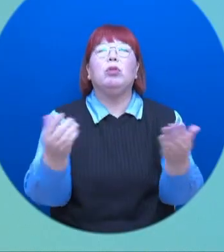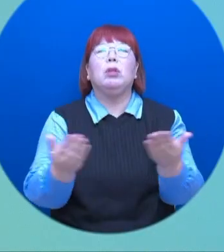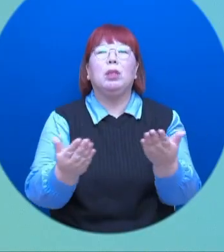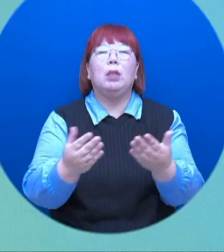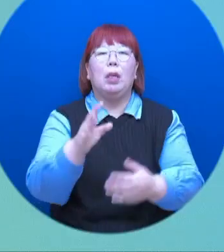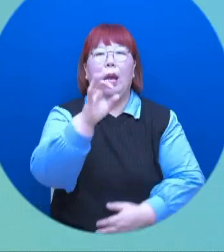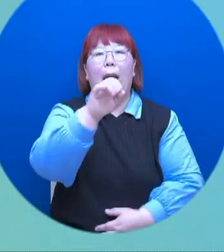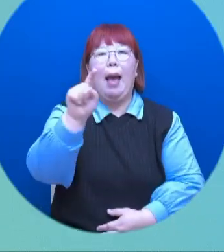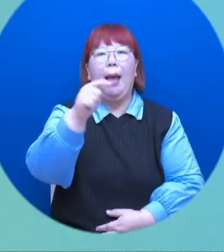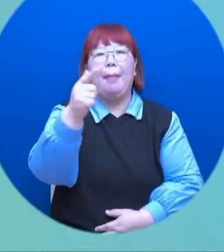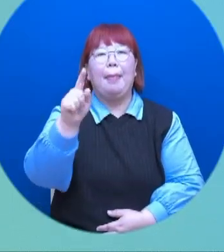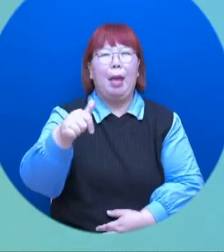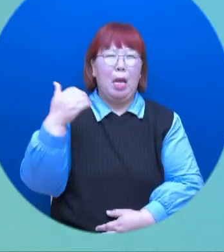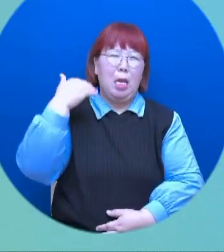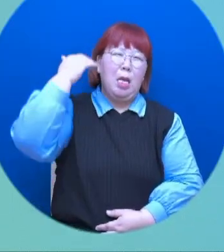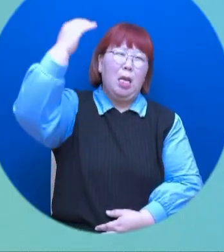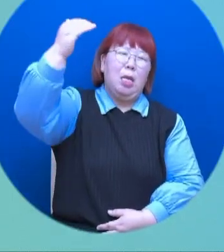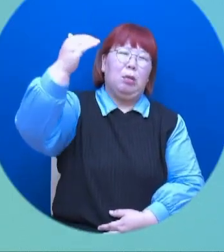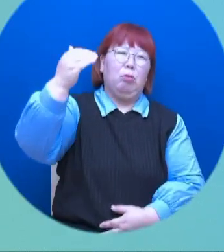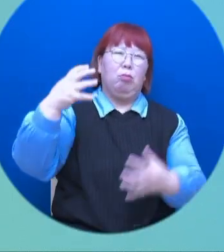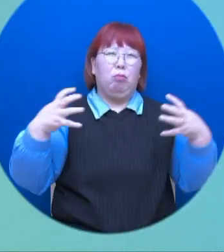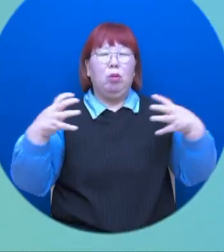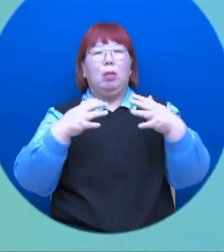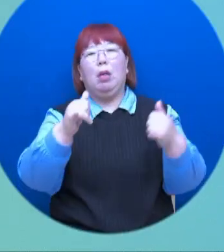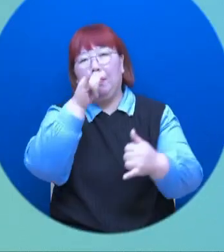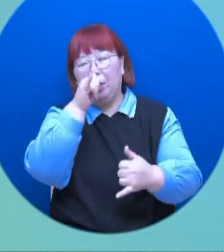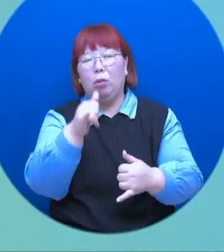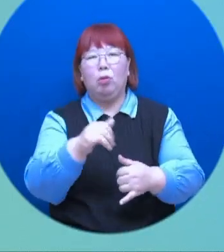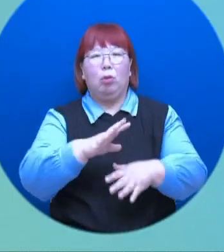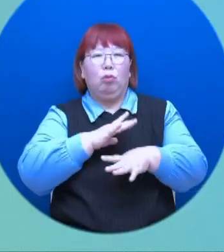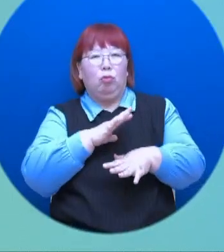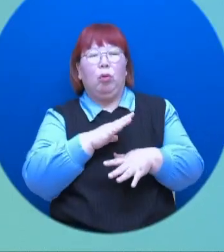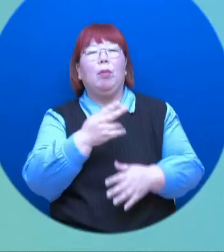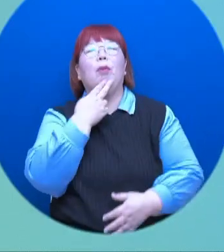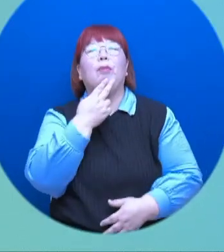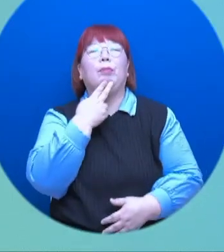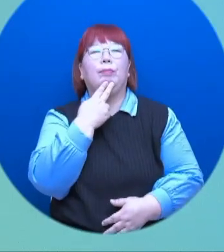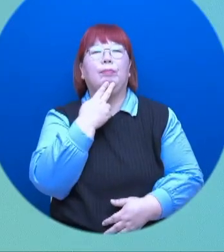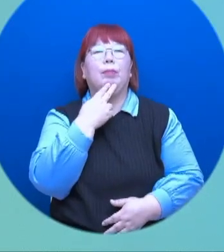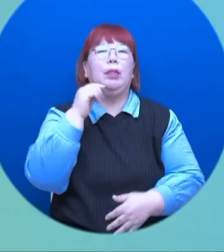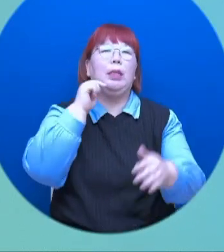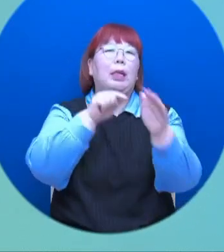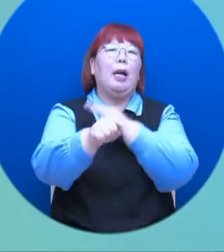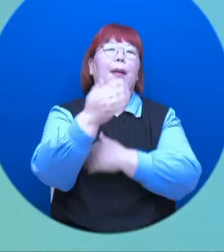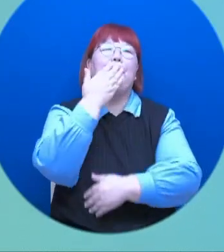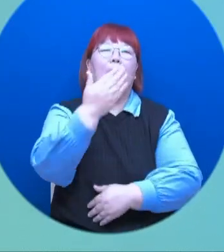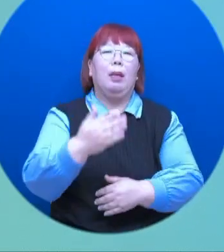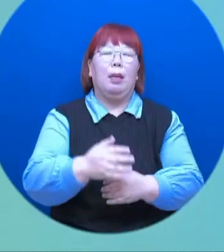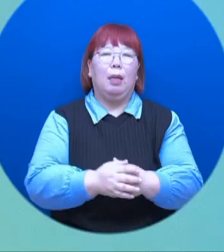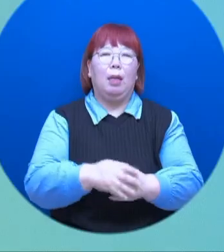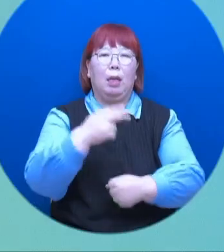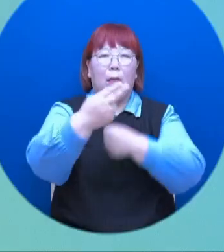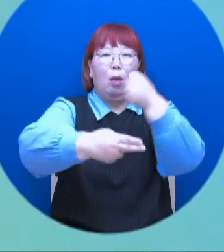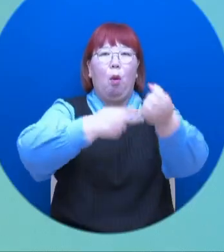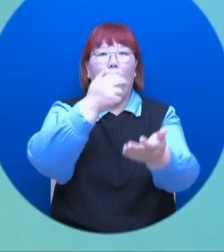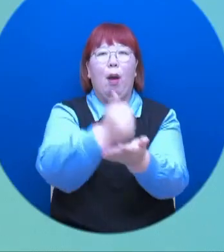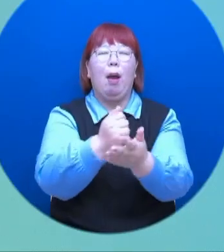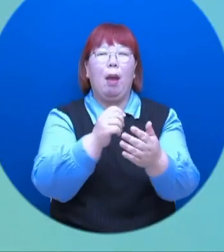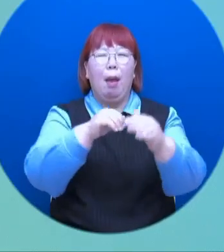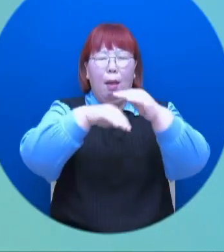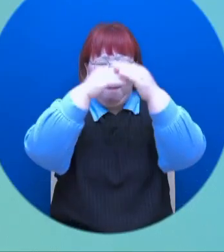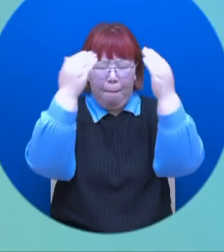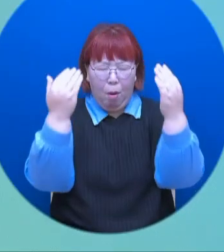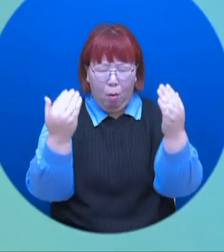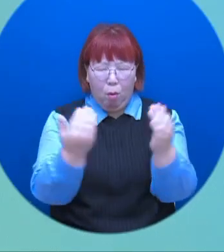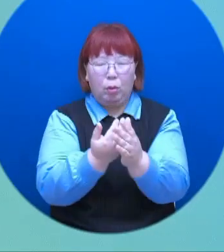안악 자손이 있다 할지라도 두려워 떨지 않는 담대한 사람이 되었다라는 걸 말해요. 여호와의 말씀을 온전히 따라가게 되어질